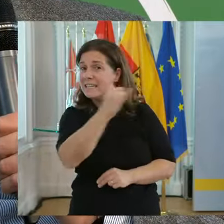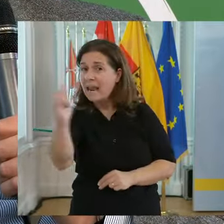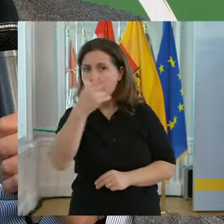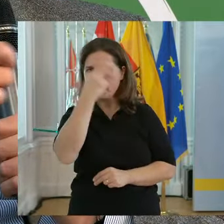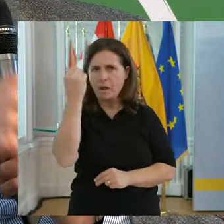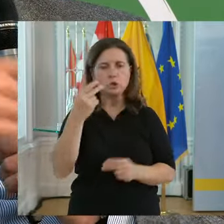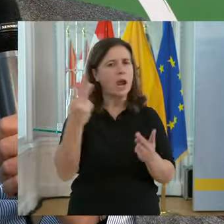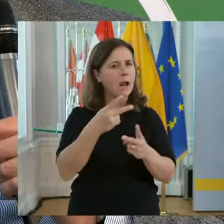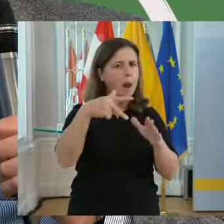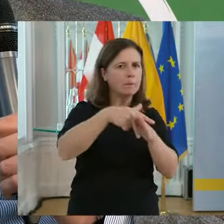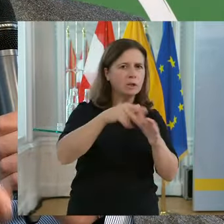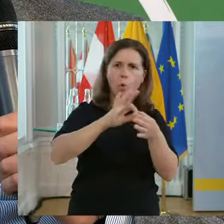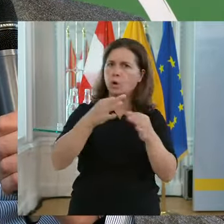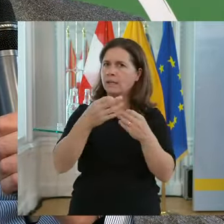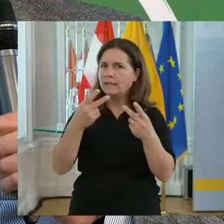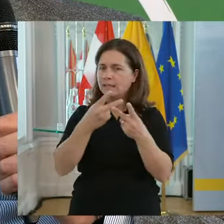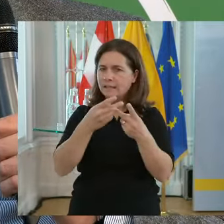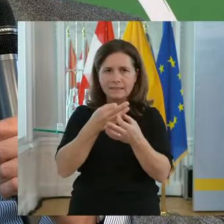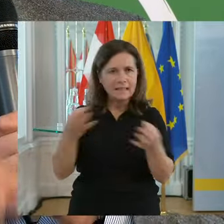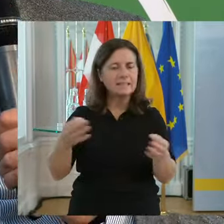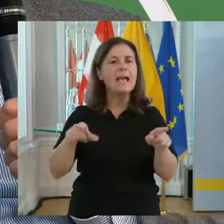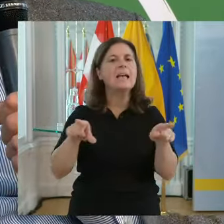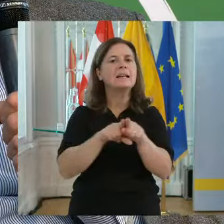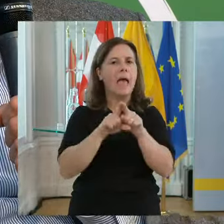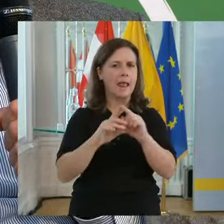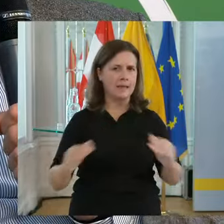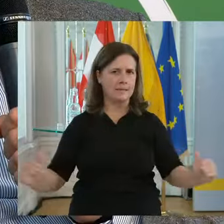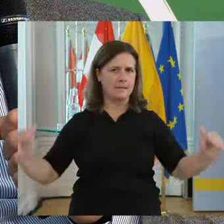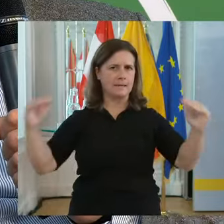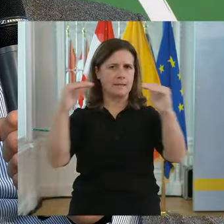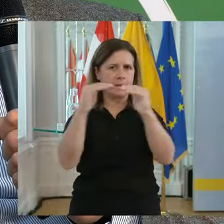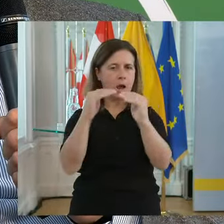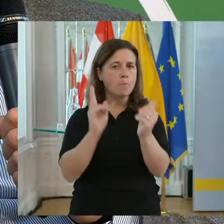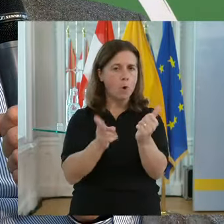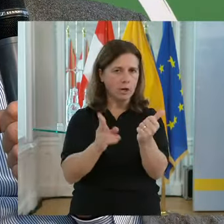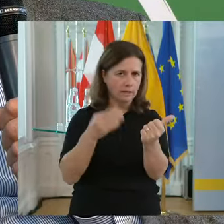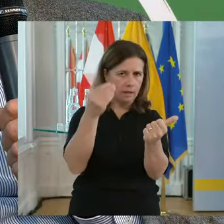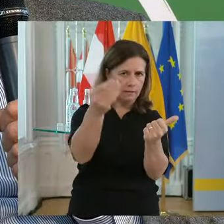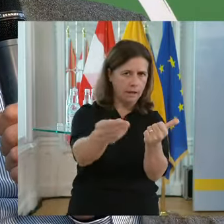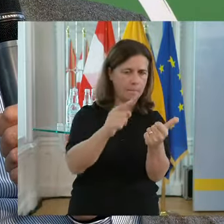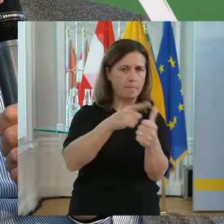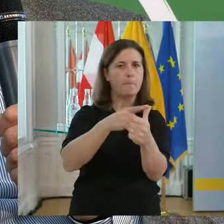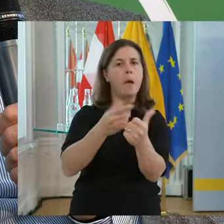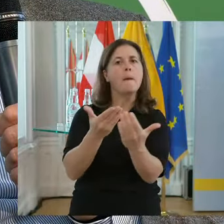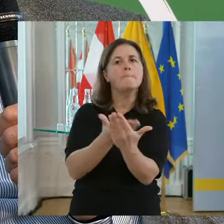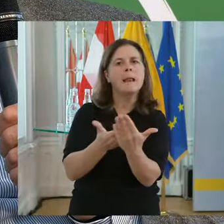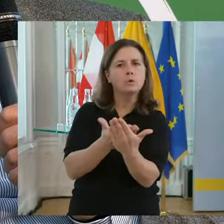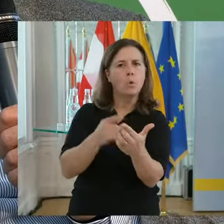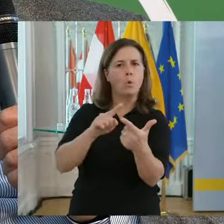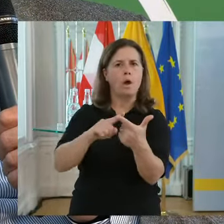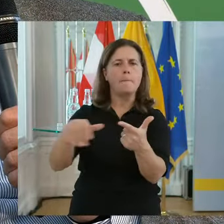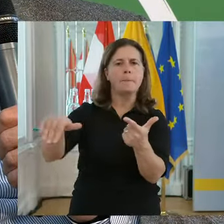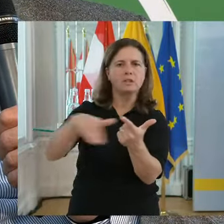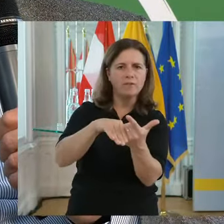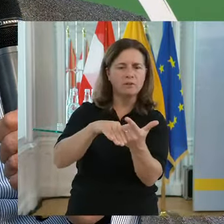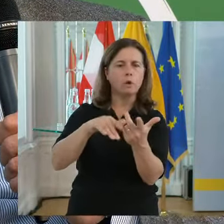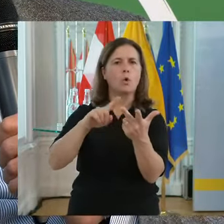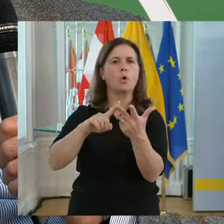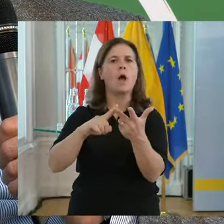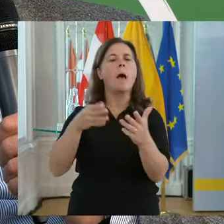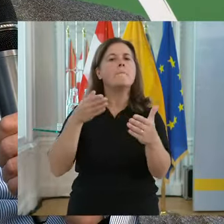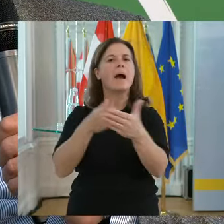hat oder nicht, die gleichen Möglichkeiten in der Gesellschaft zu ermöglichen, in Bezug auf Bildung, in Bezug auf Beschäftigung,